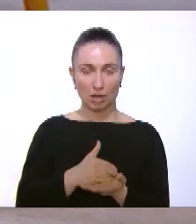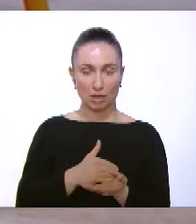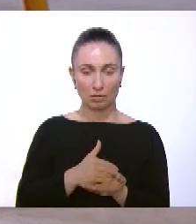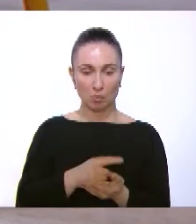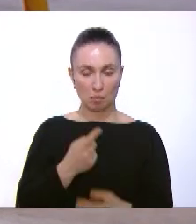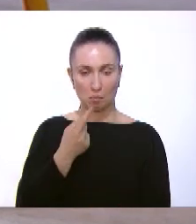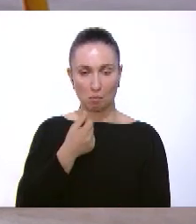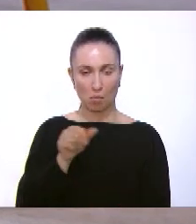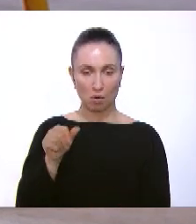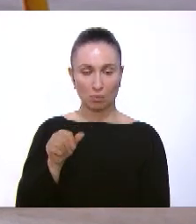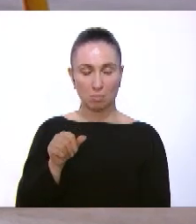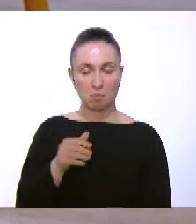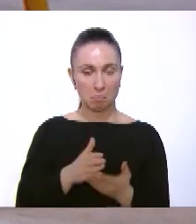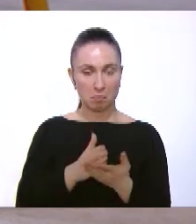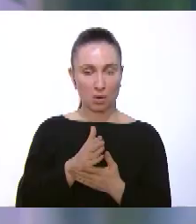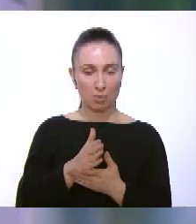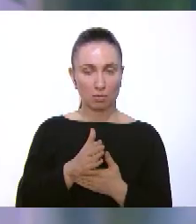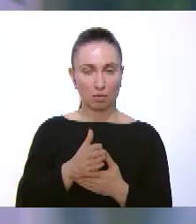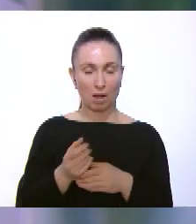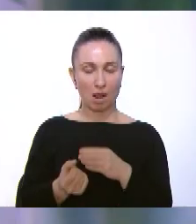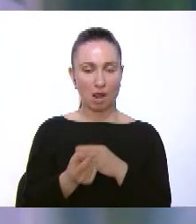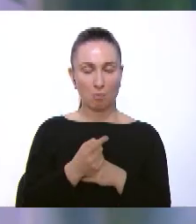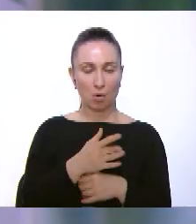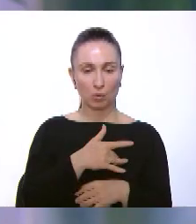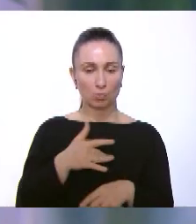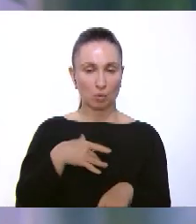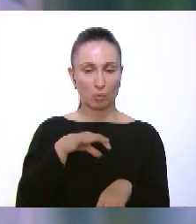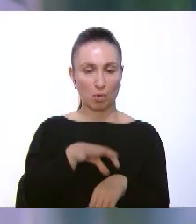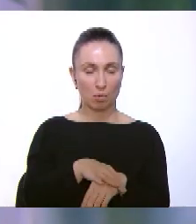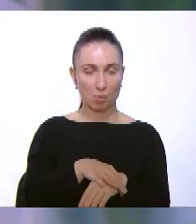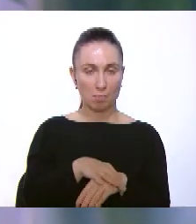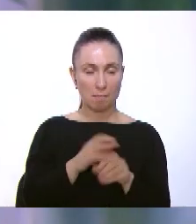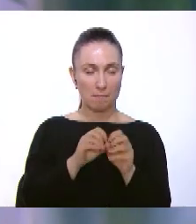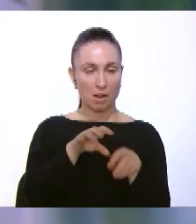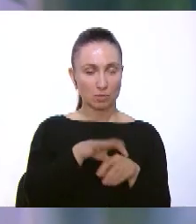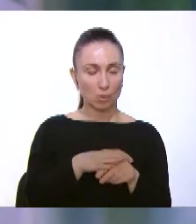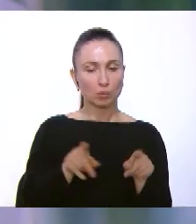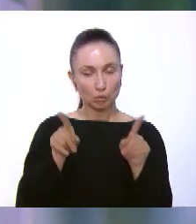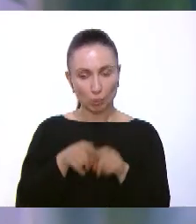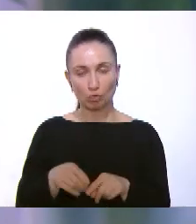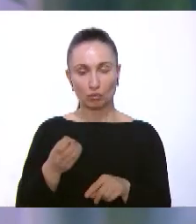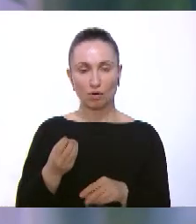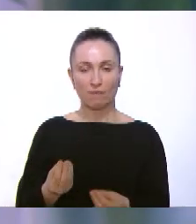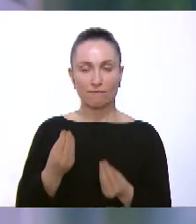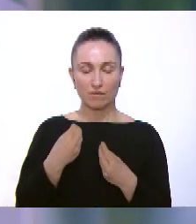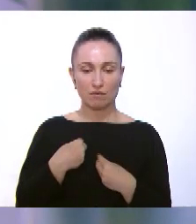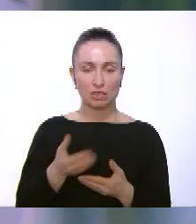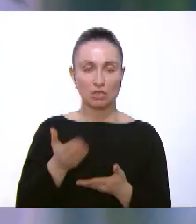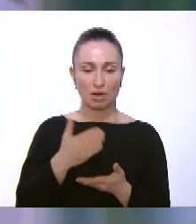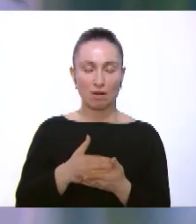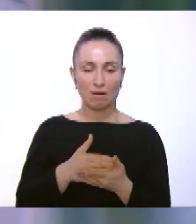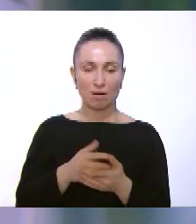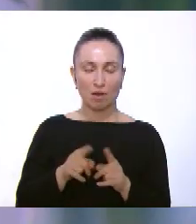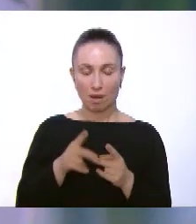არა მხოლოდ იმ მიმართულებით, რომ აღმოაჩენს ტუბერკულოზის მიკობაქტერიას, არამედ გვაძლევს შედეგს